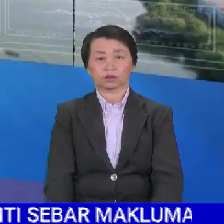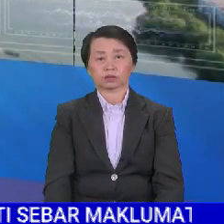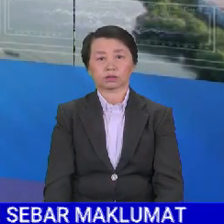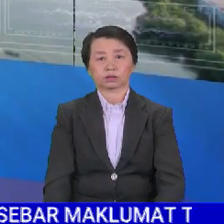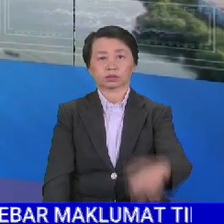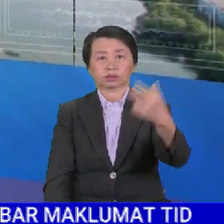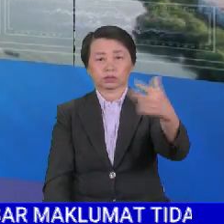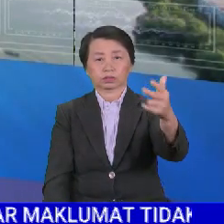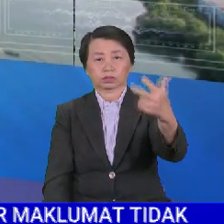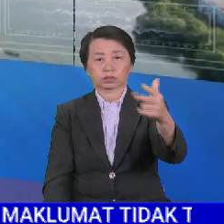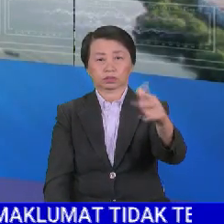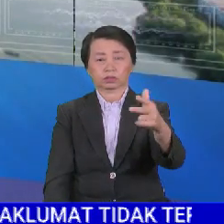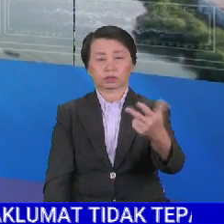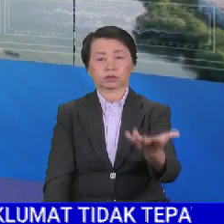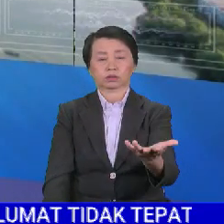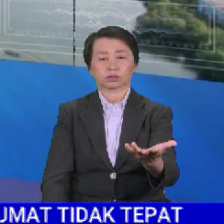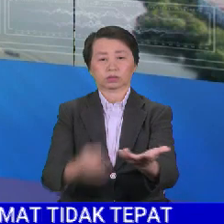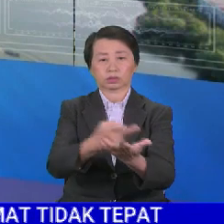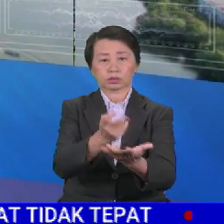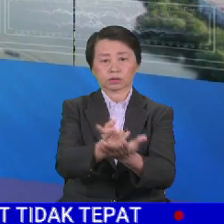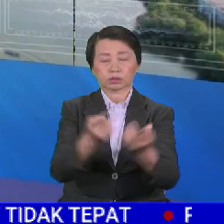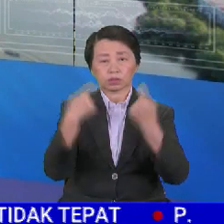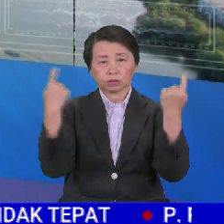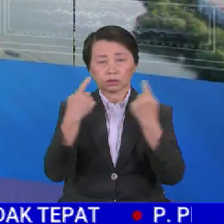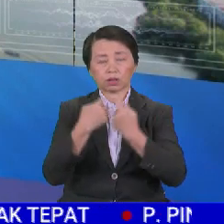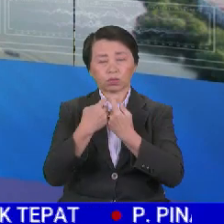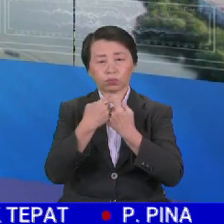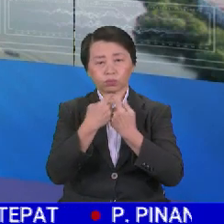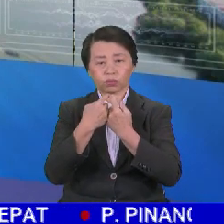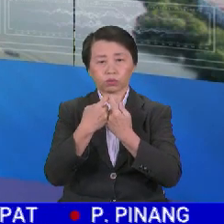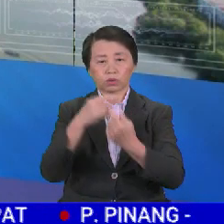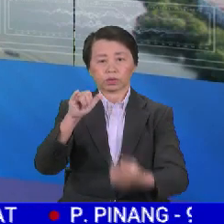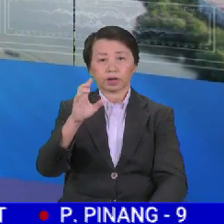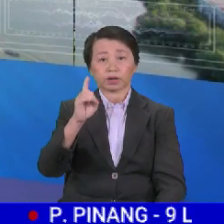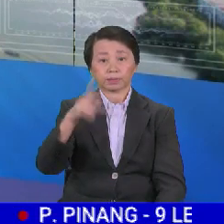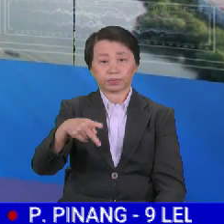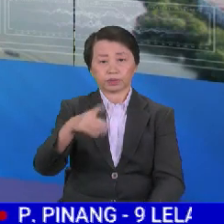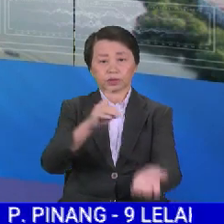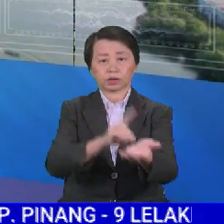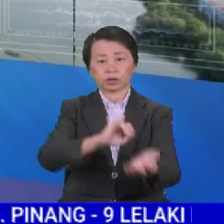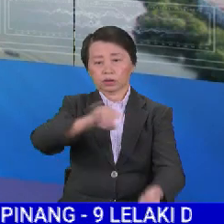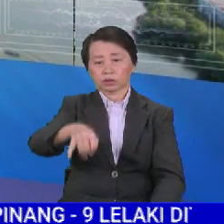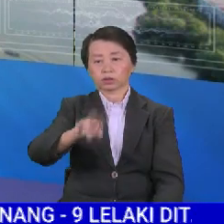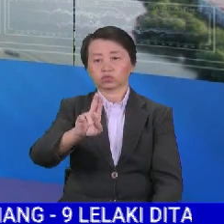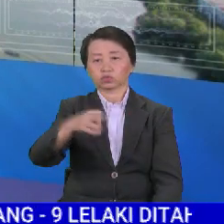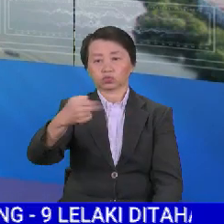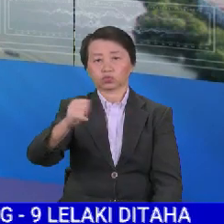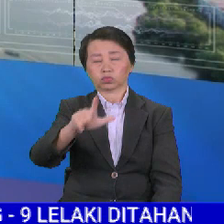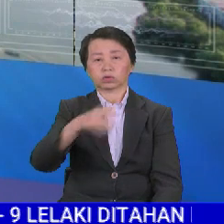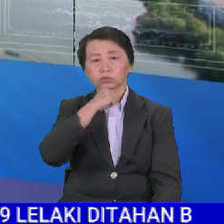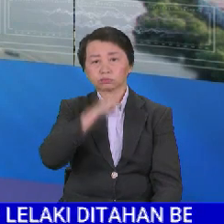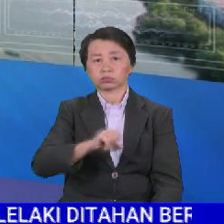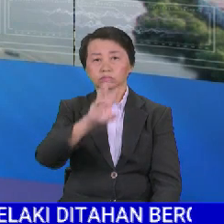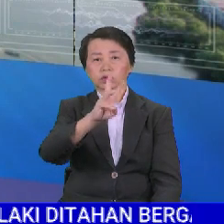Sebanyak 17 kek dipersembahkan sempena sambutan Hari Jadi Rasmi Yang di-Pertuan Negeri Sabah Tun Dr. Johar Dato' Mahirudin yang